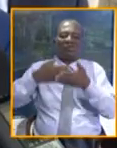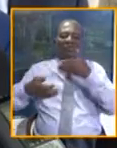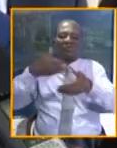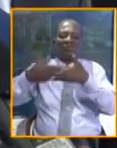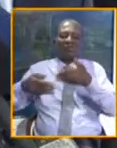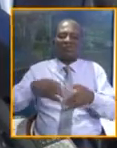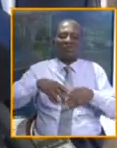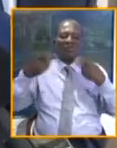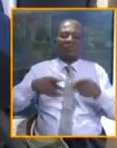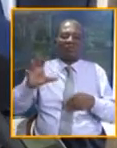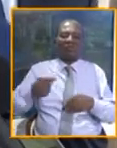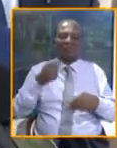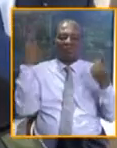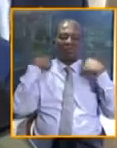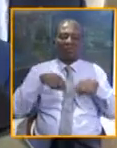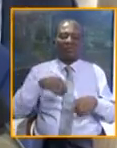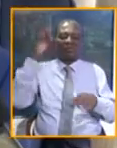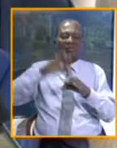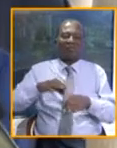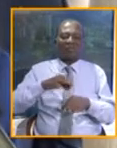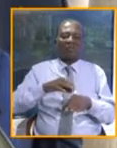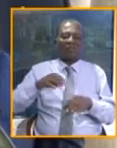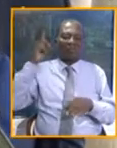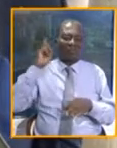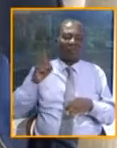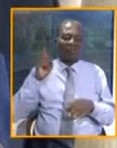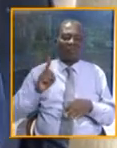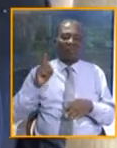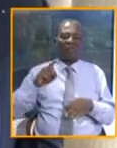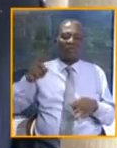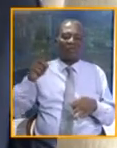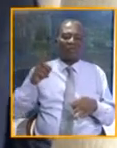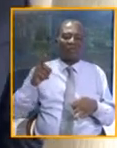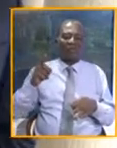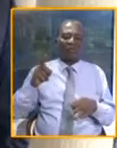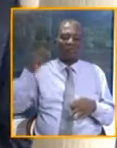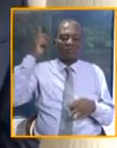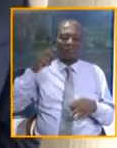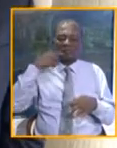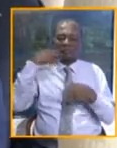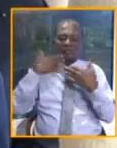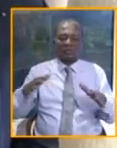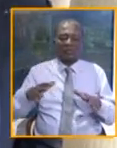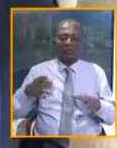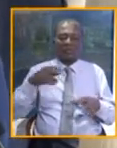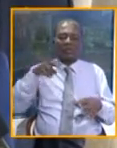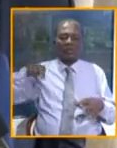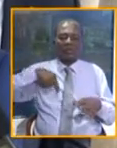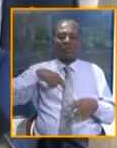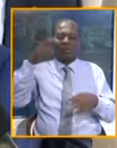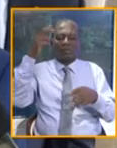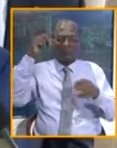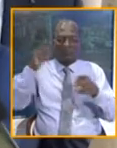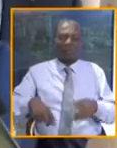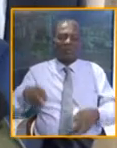pendant les élections législatives. Au moment où ces élections sont terminées, nous devons revenir